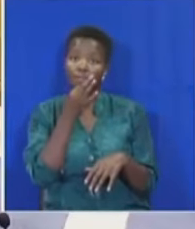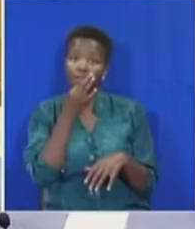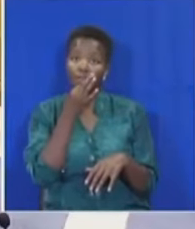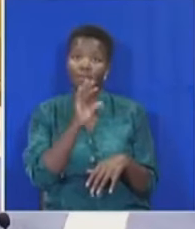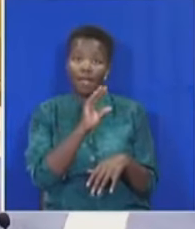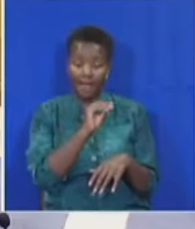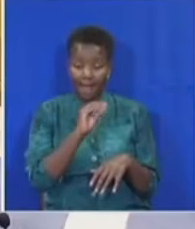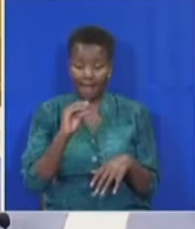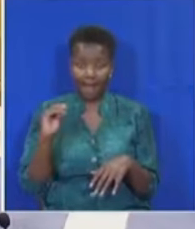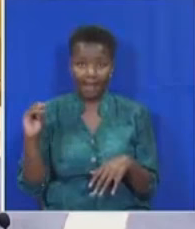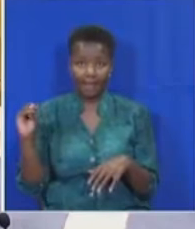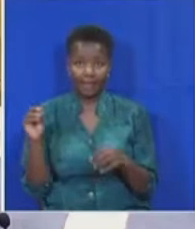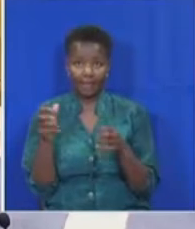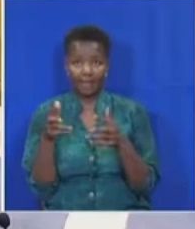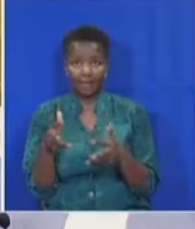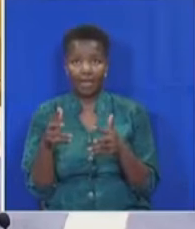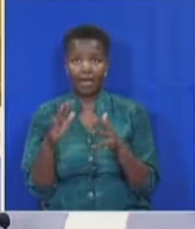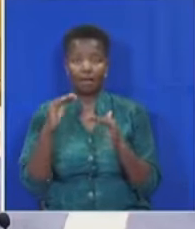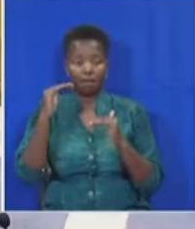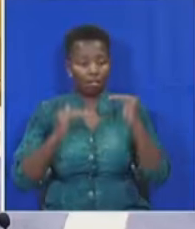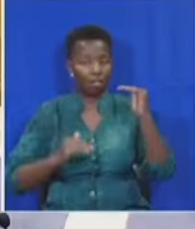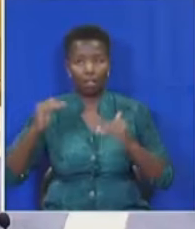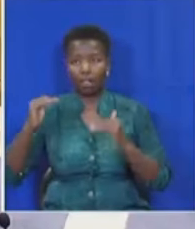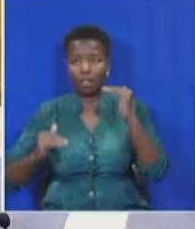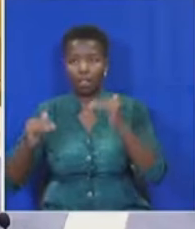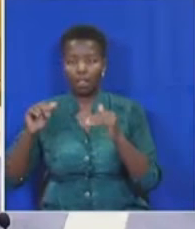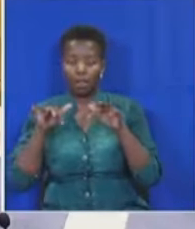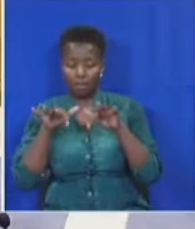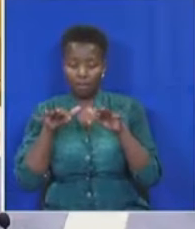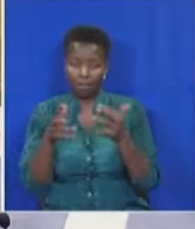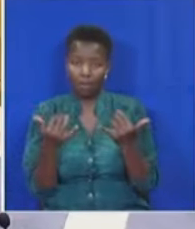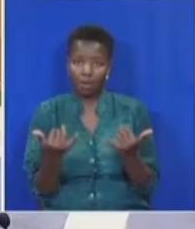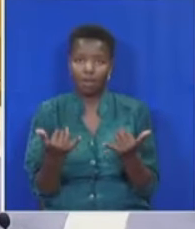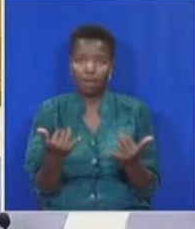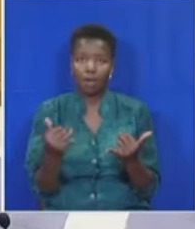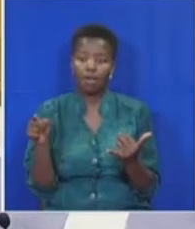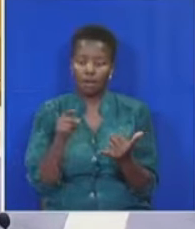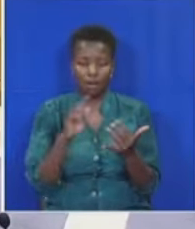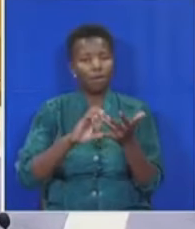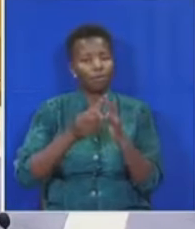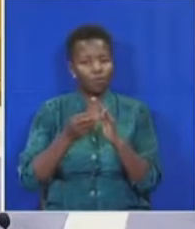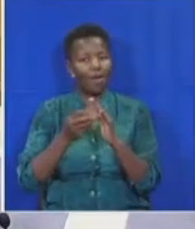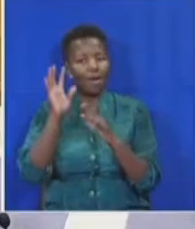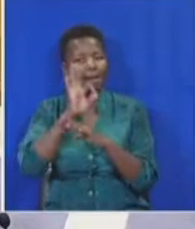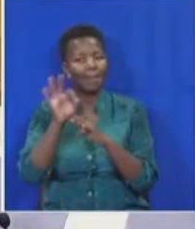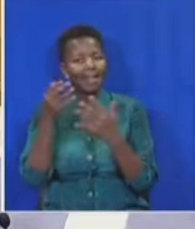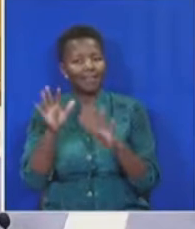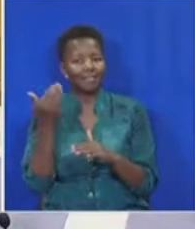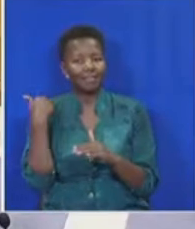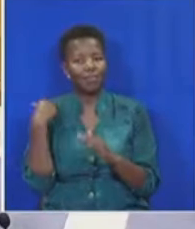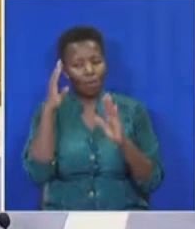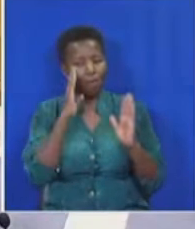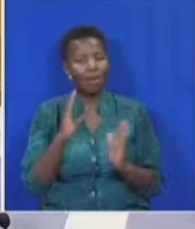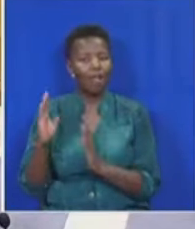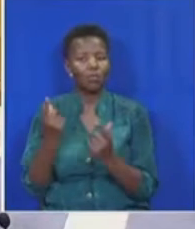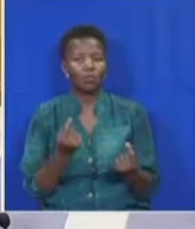phakathi kwabantu okwenziwe ngabom ubuzawusebenzisa iposi ayikho kunombanjana senditshile ubuzawusebenzisa